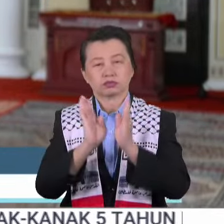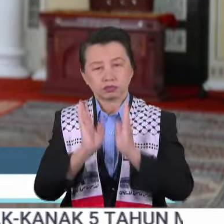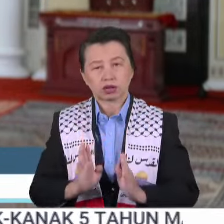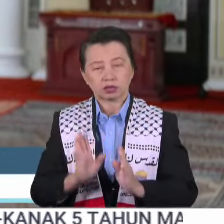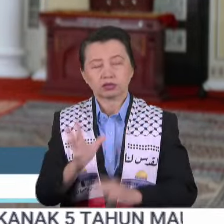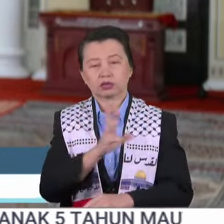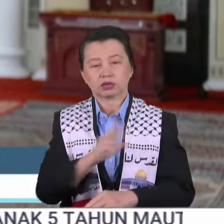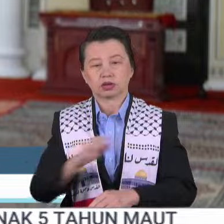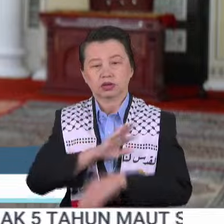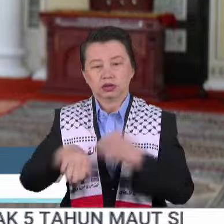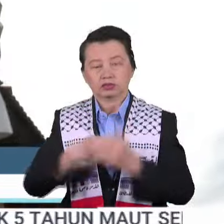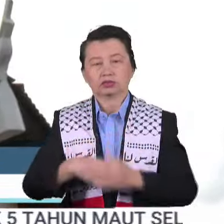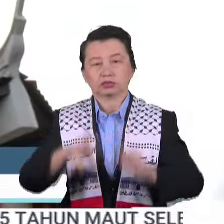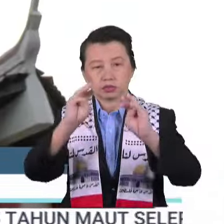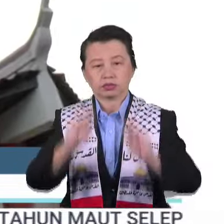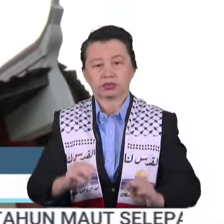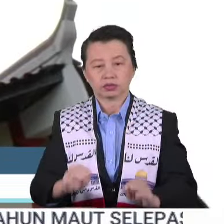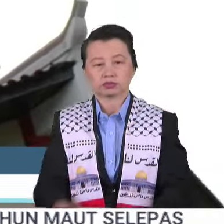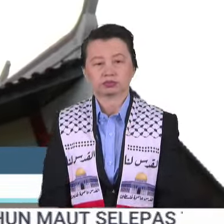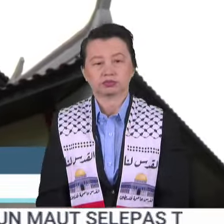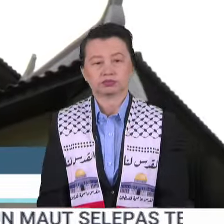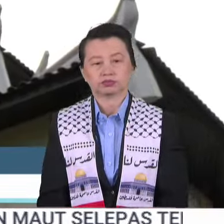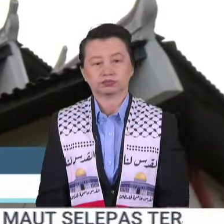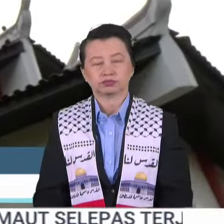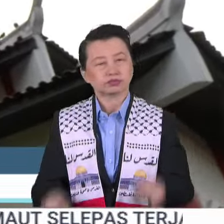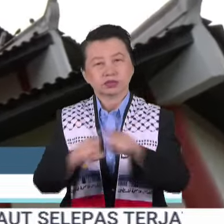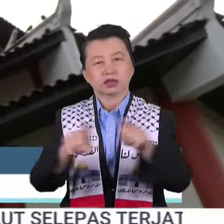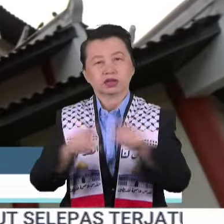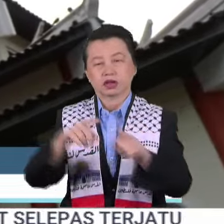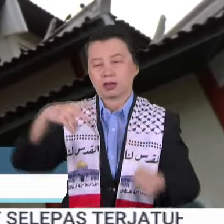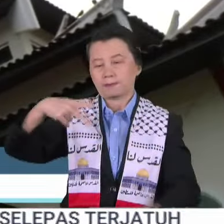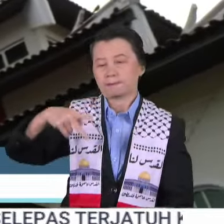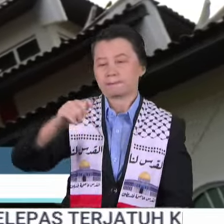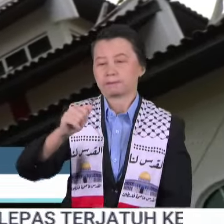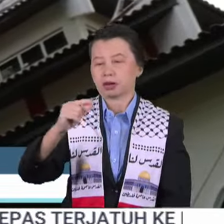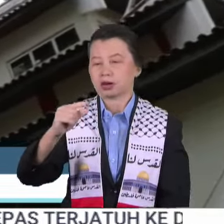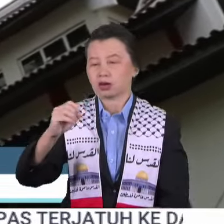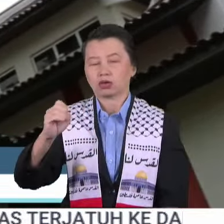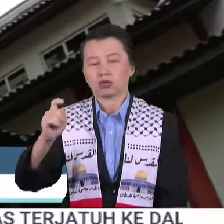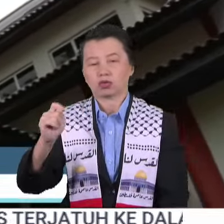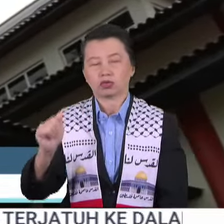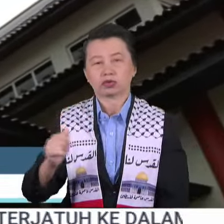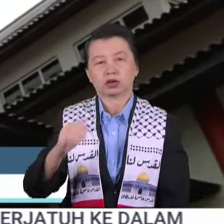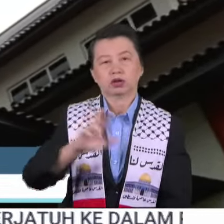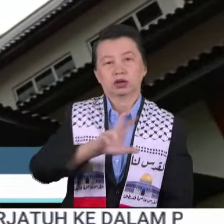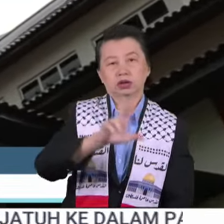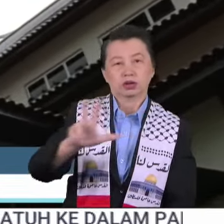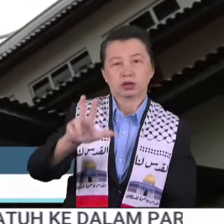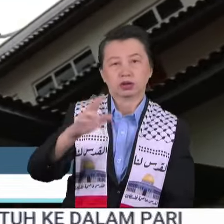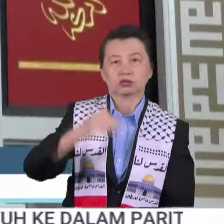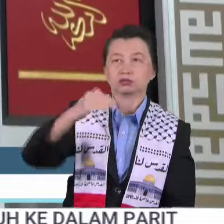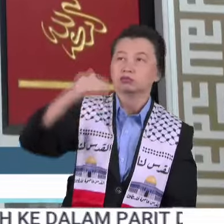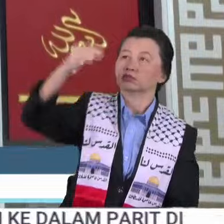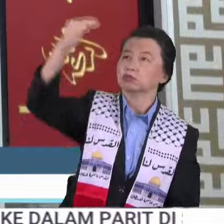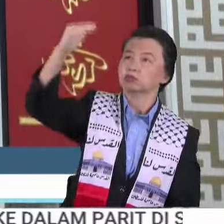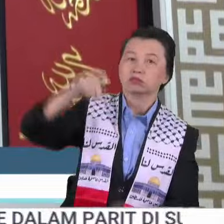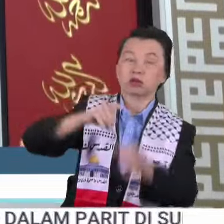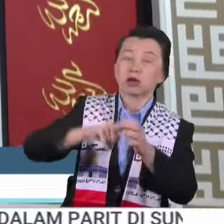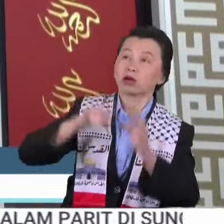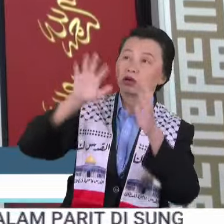dan semua manusia. Menara seakan-akan pagoda Cina setinggi 7 tingkat menjadi tarikan